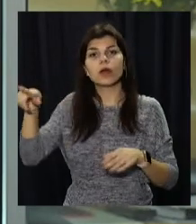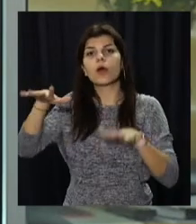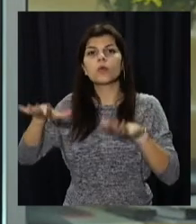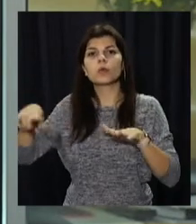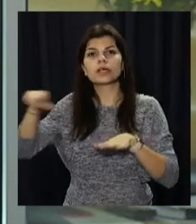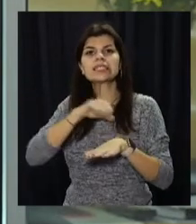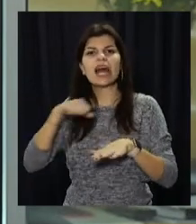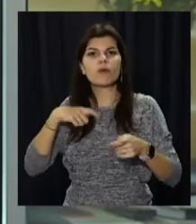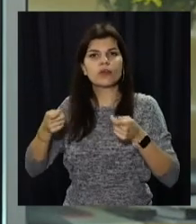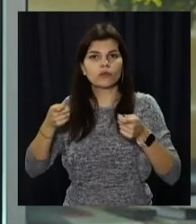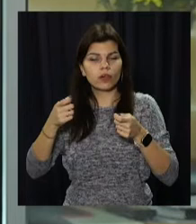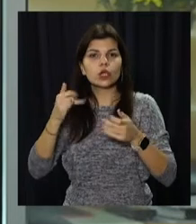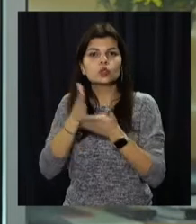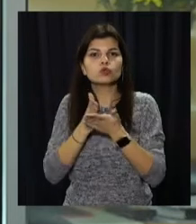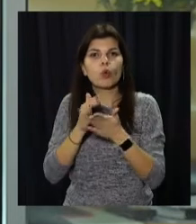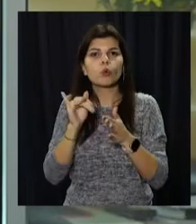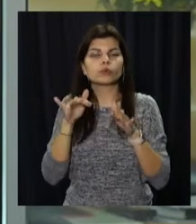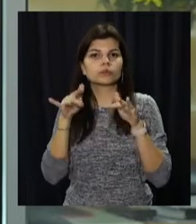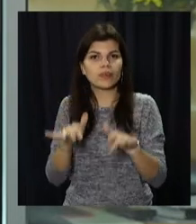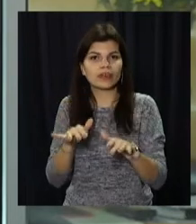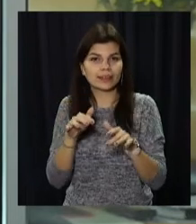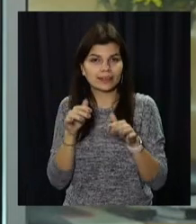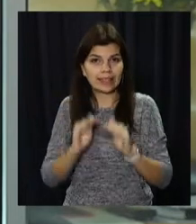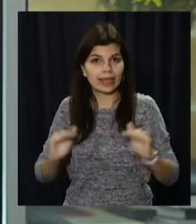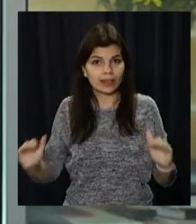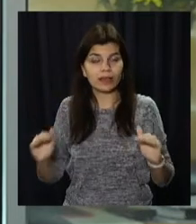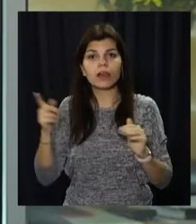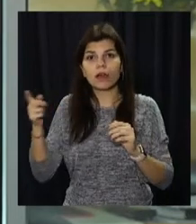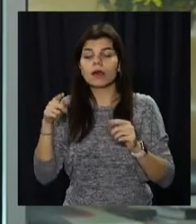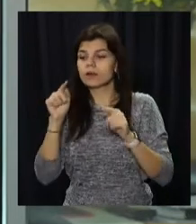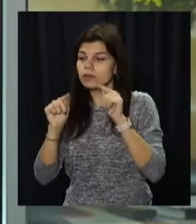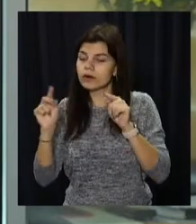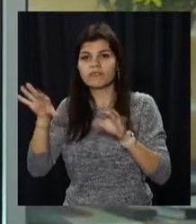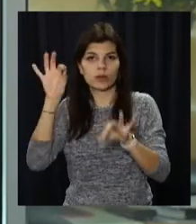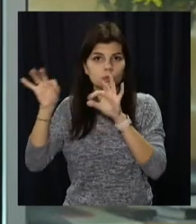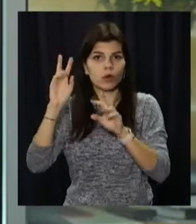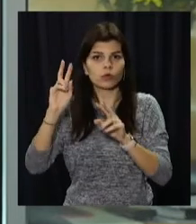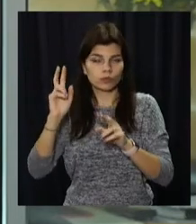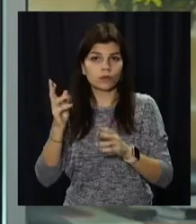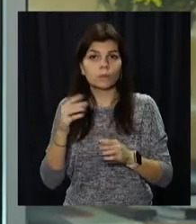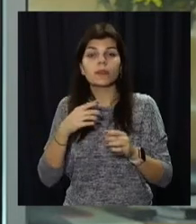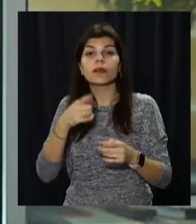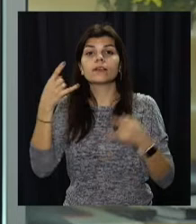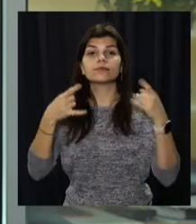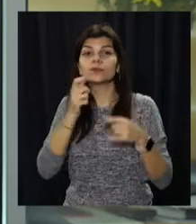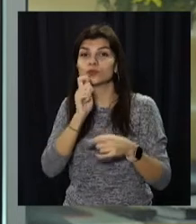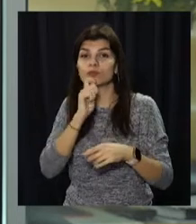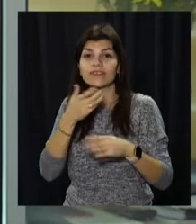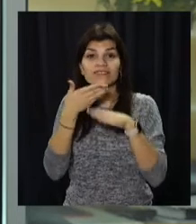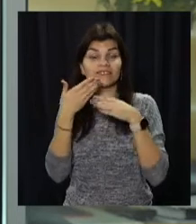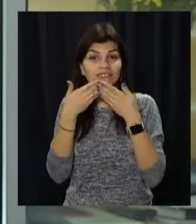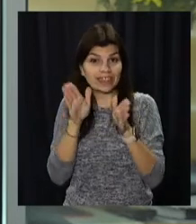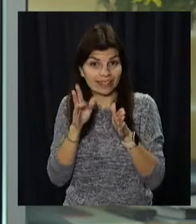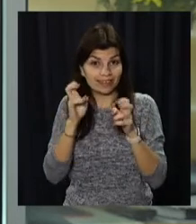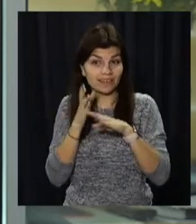місцевого самоврядування та служба у справах дітей координують процес отримання житла. Журналісти «Відкритого» завітали до господарки